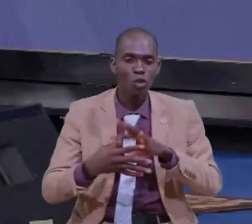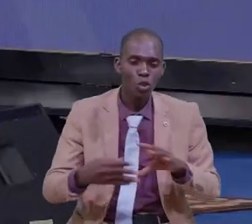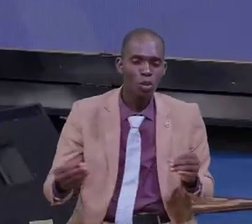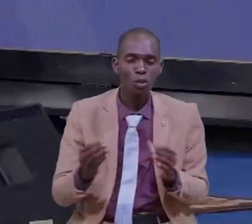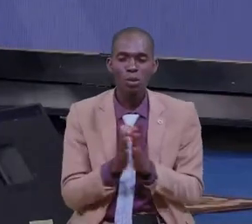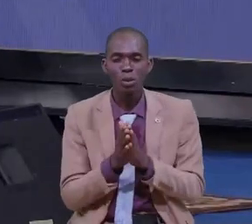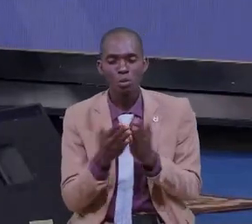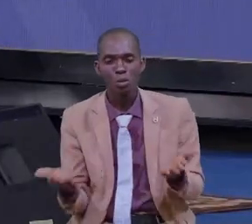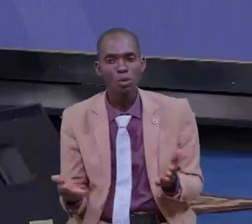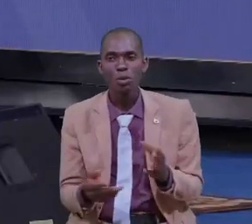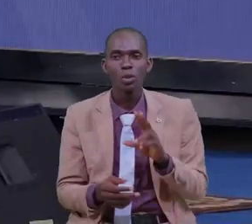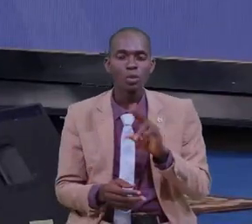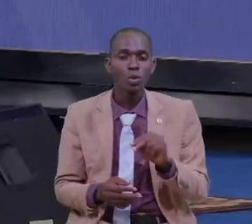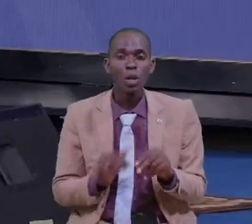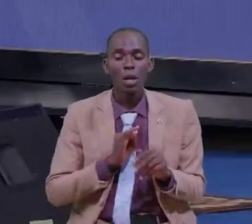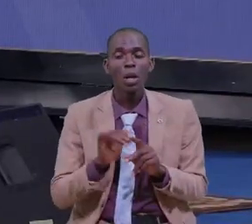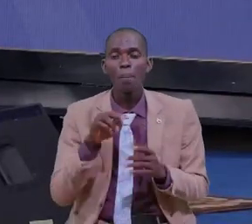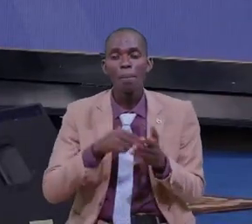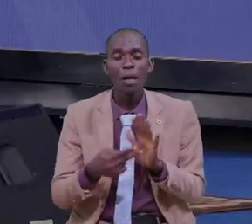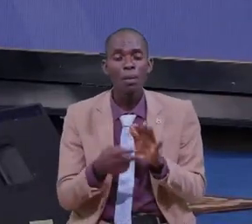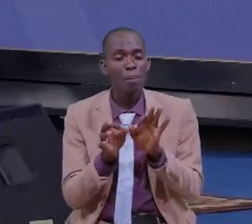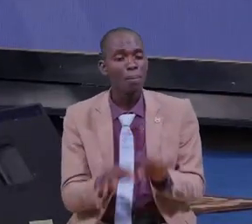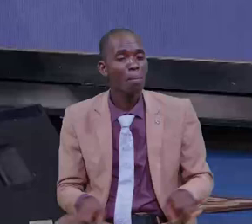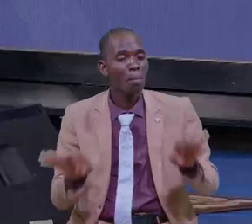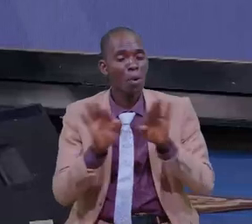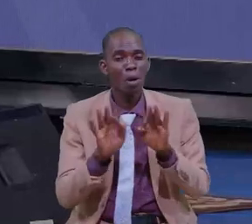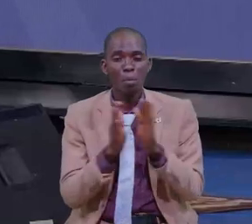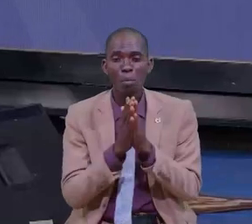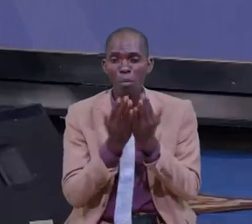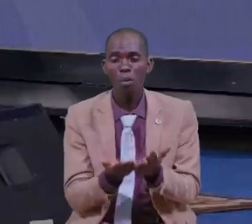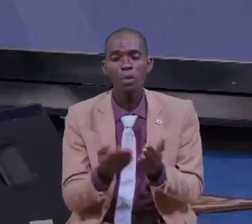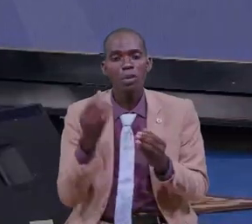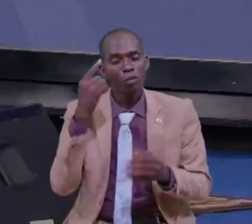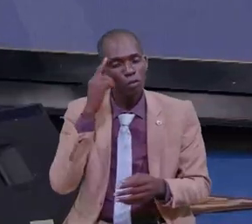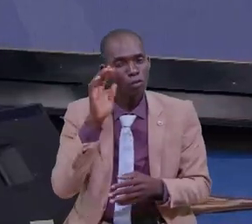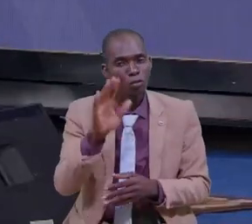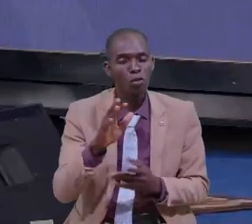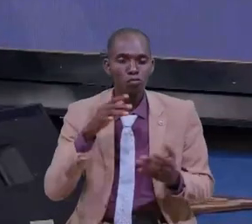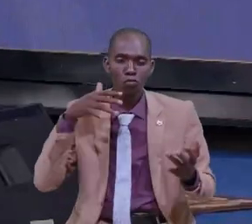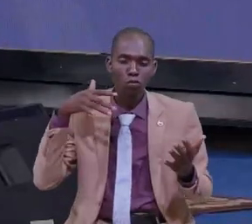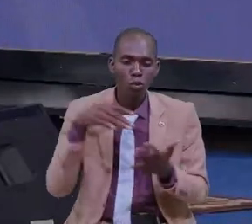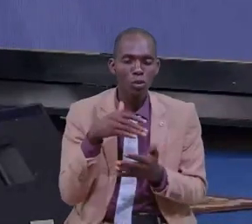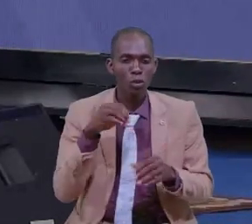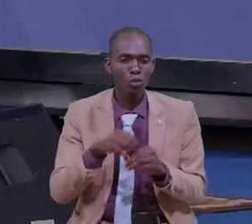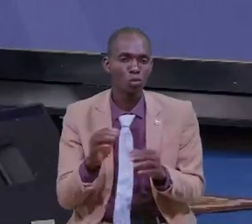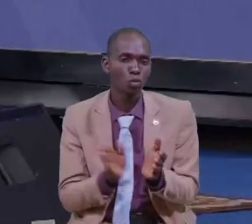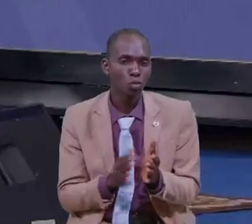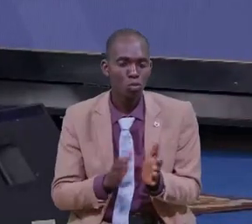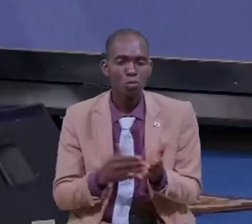des histoires. Je parle des livres académiques, dans tes